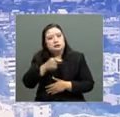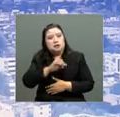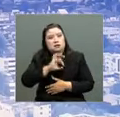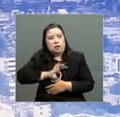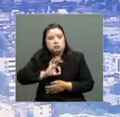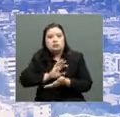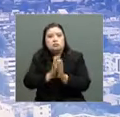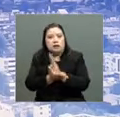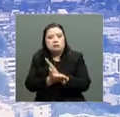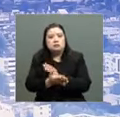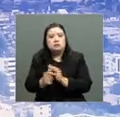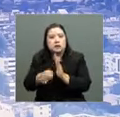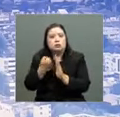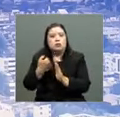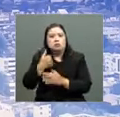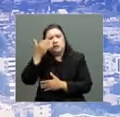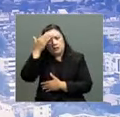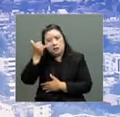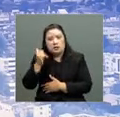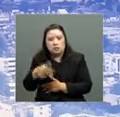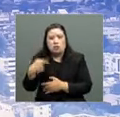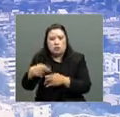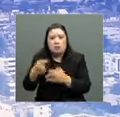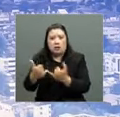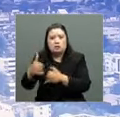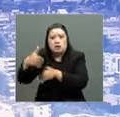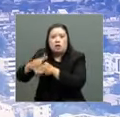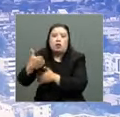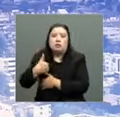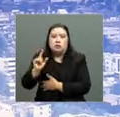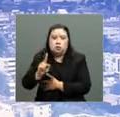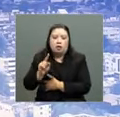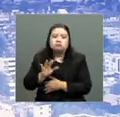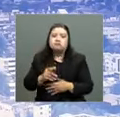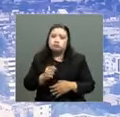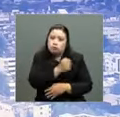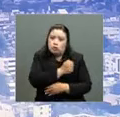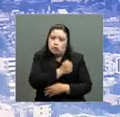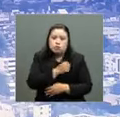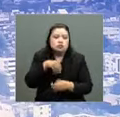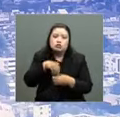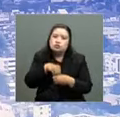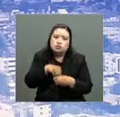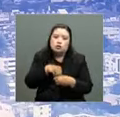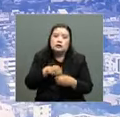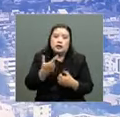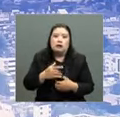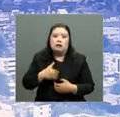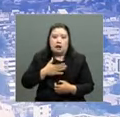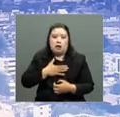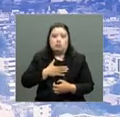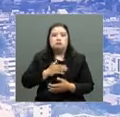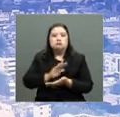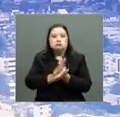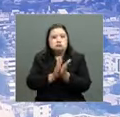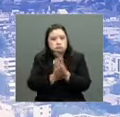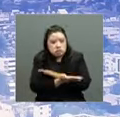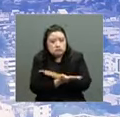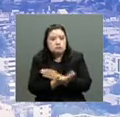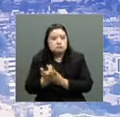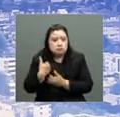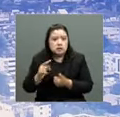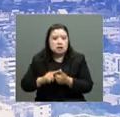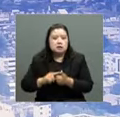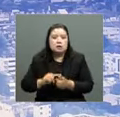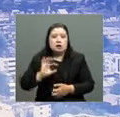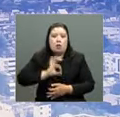างนี้เพราะมันมีเหตุของความวิกฤตเกิดขึ้นเพราะฉะนั้นถ้าเราเข้าใจตัวเราเองเราก็มีวุฒิภาวะทางอ